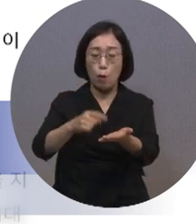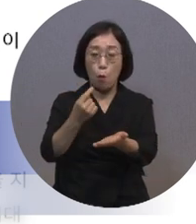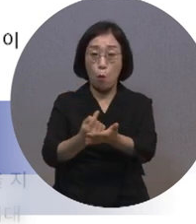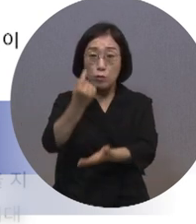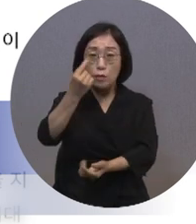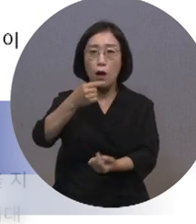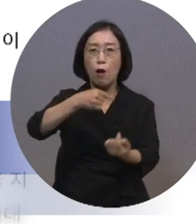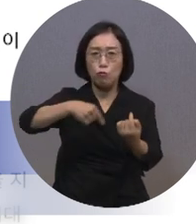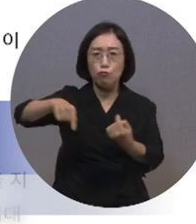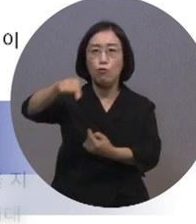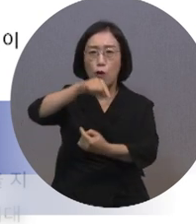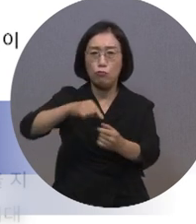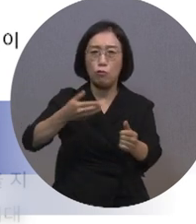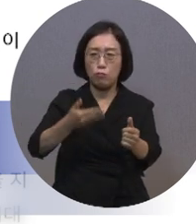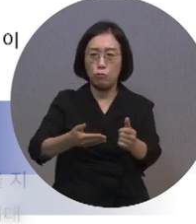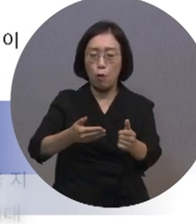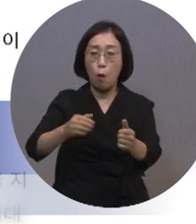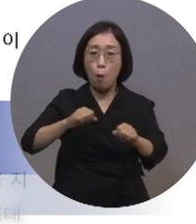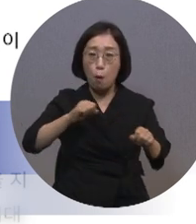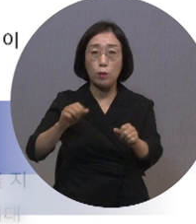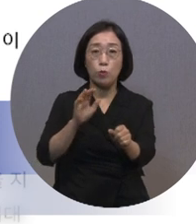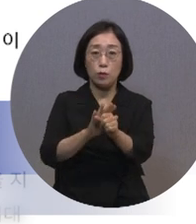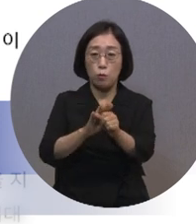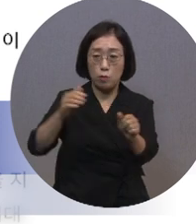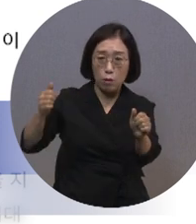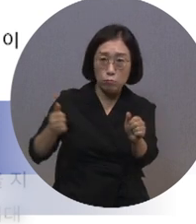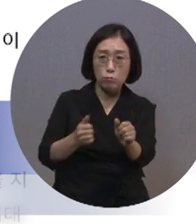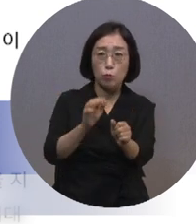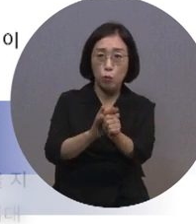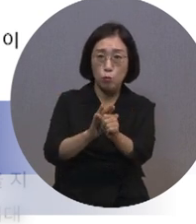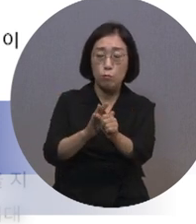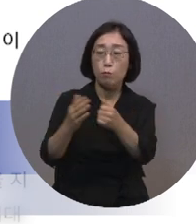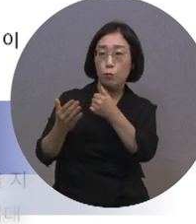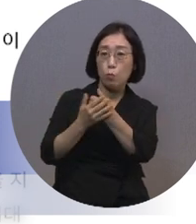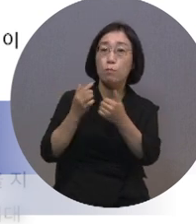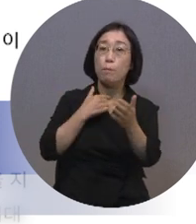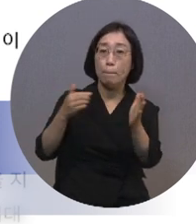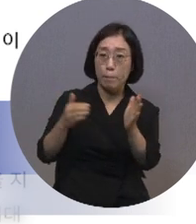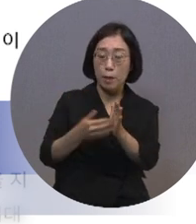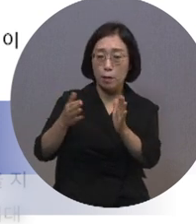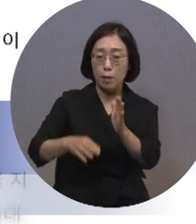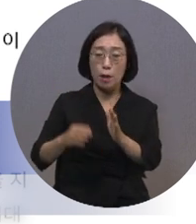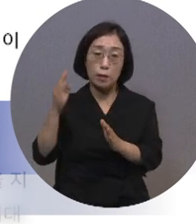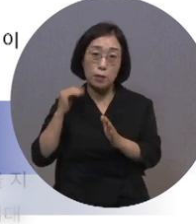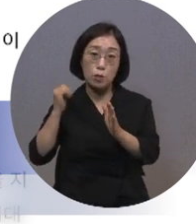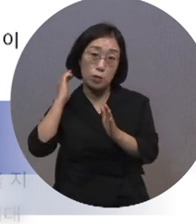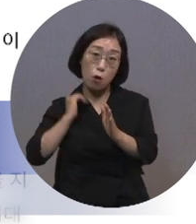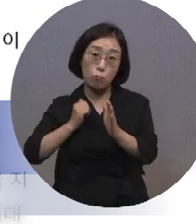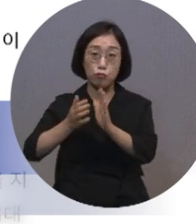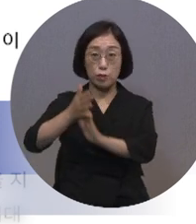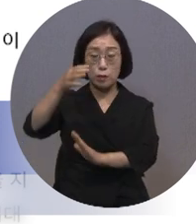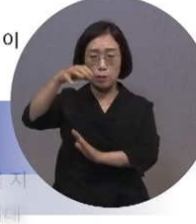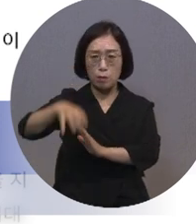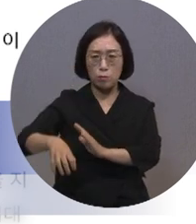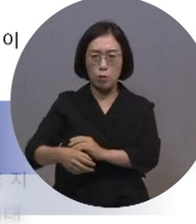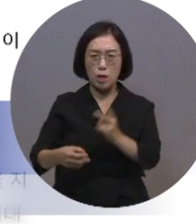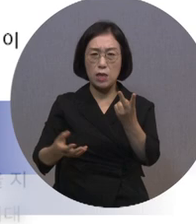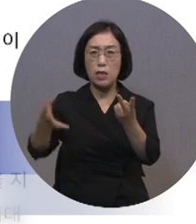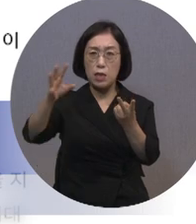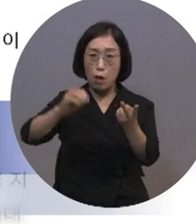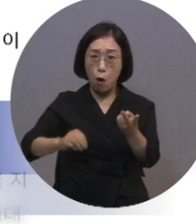운영하며 활동지원사의 도움을 받았는데 최근 의정부시는 장시가 받은 약 2억원의 활동지원